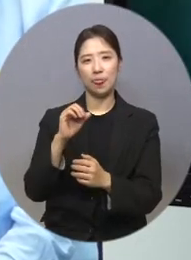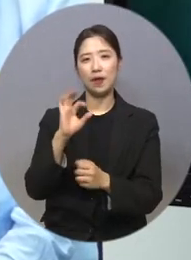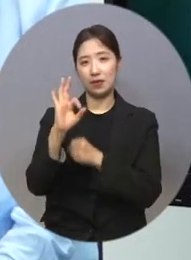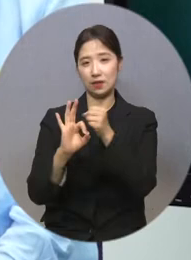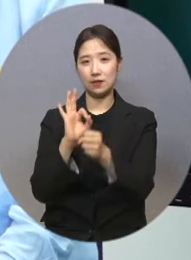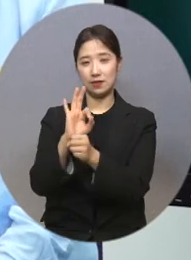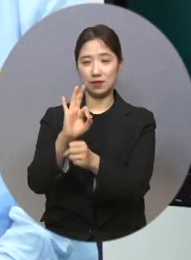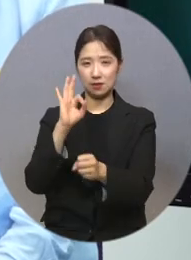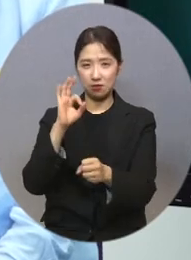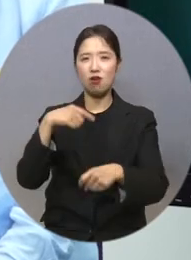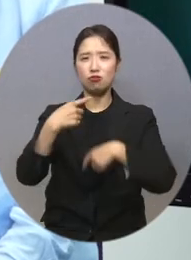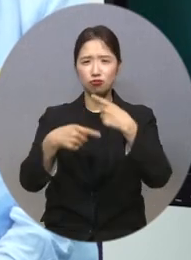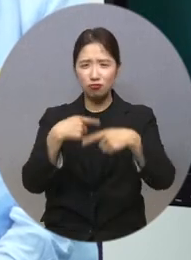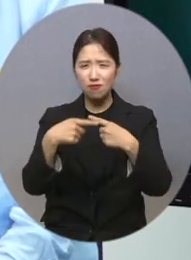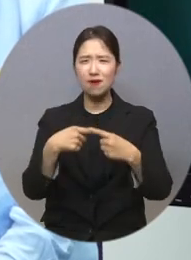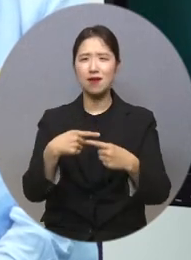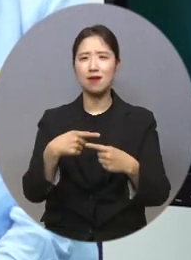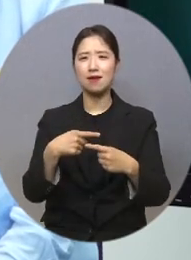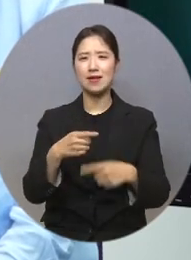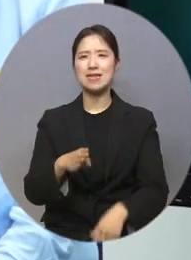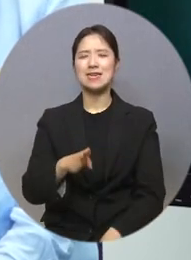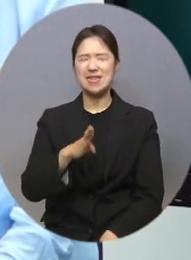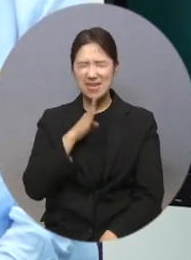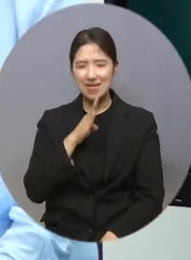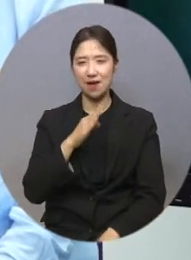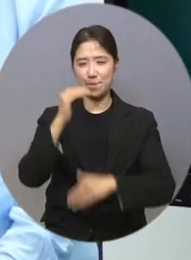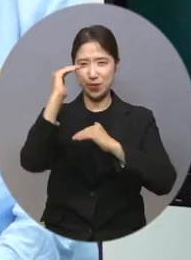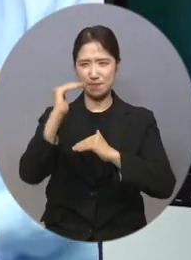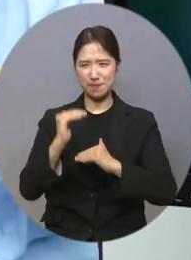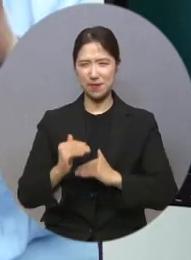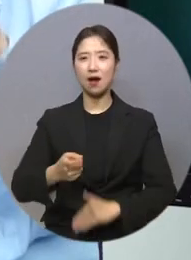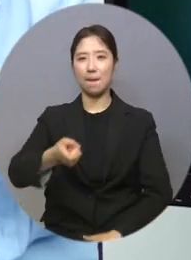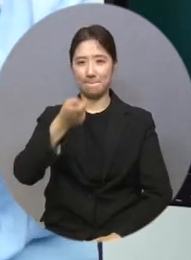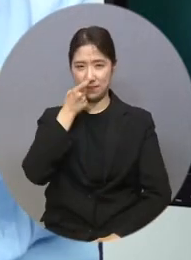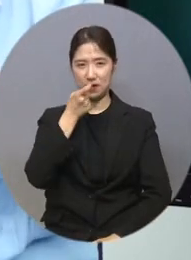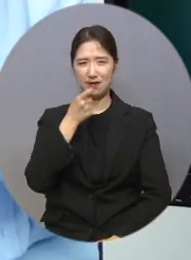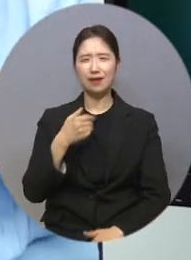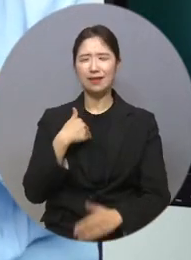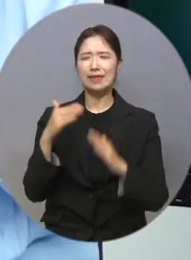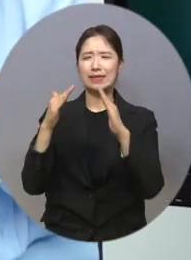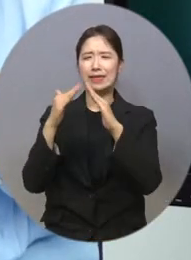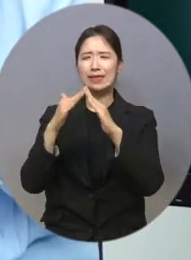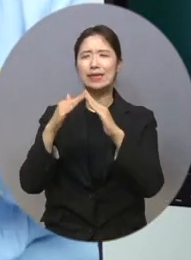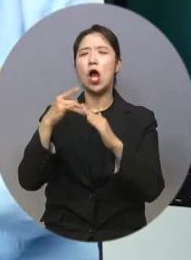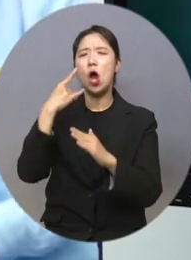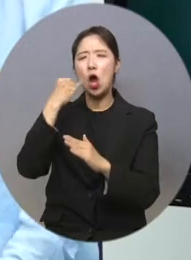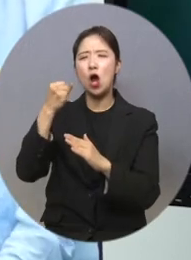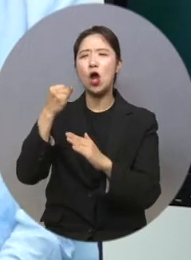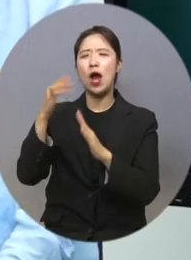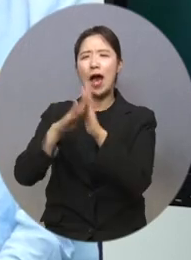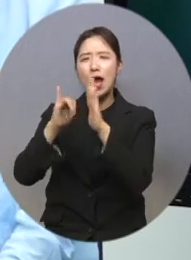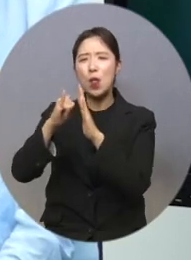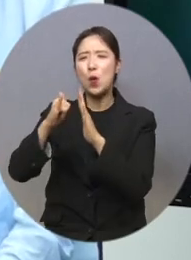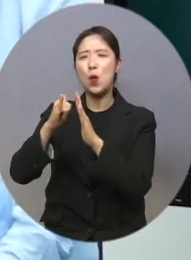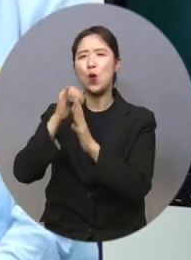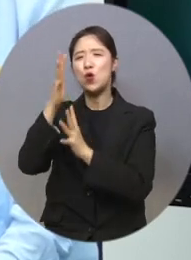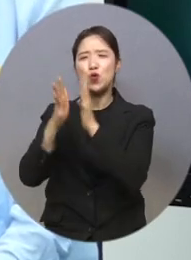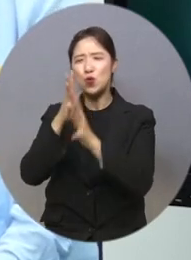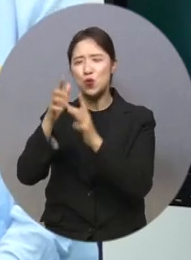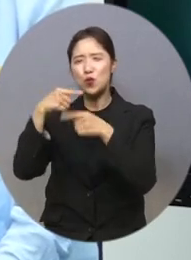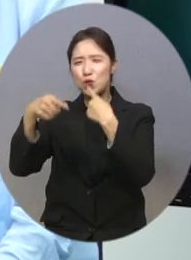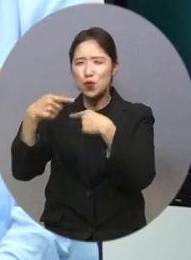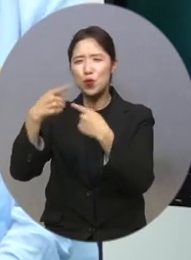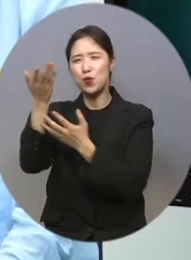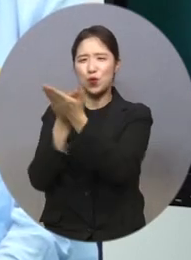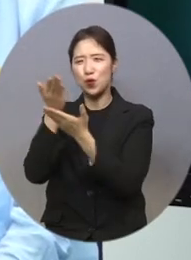10년 전에 수어를 체계적으로 배우기 위해서 집에서 엄마랑 하는 수화 말고 네 아빠랑 하는 수화